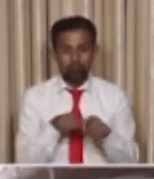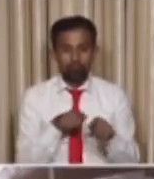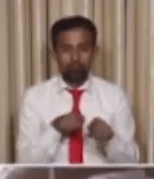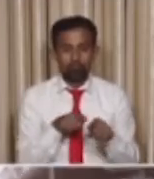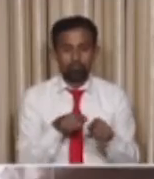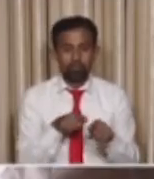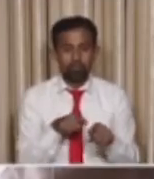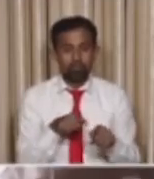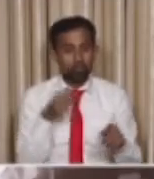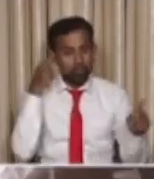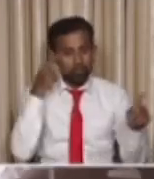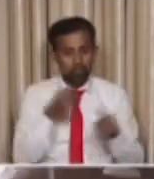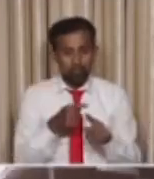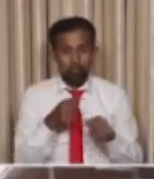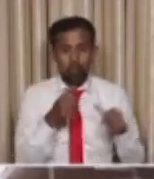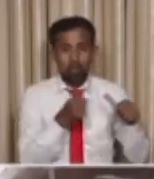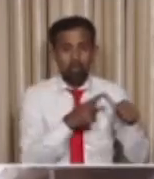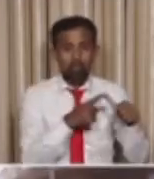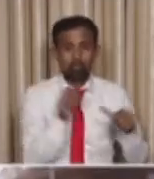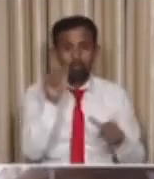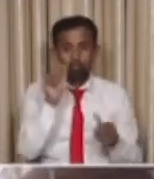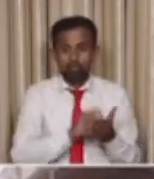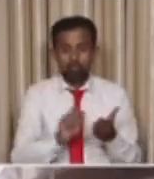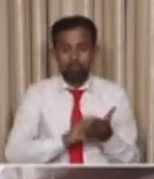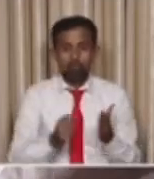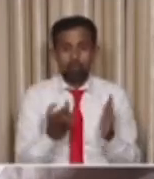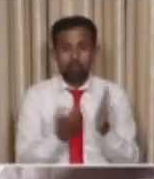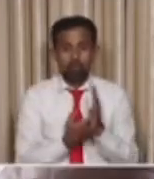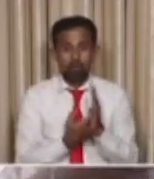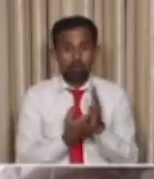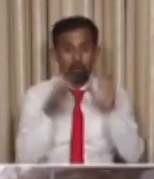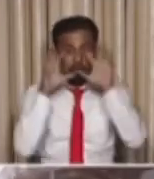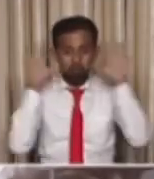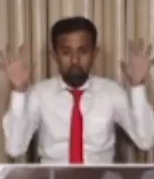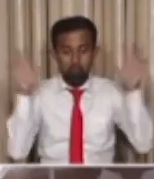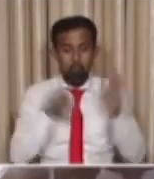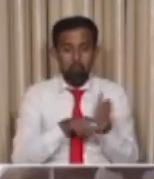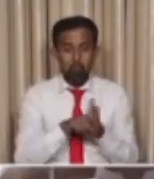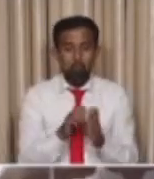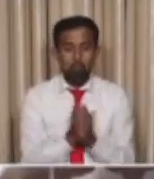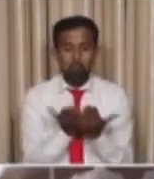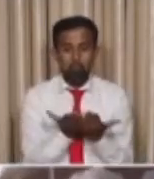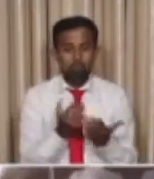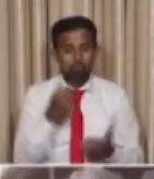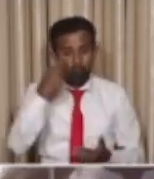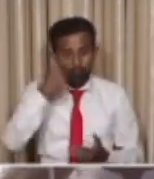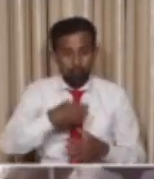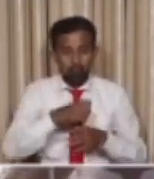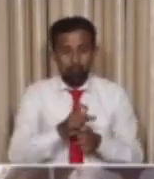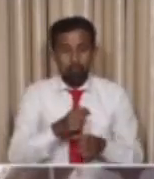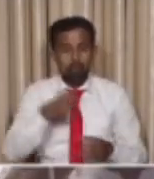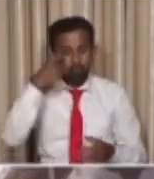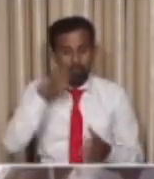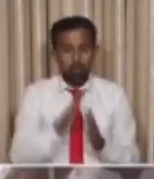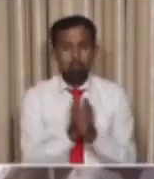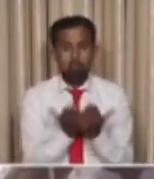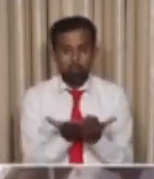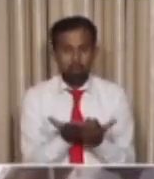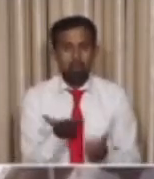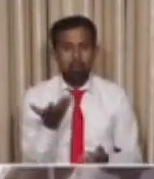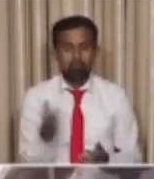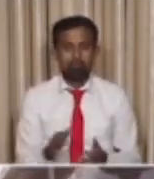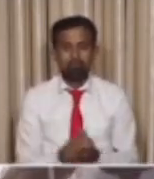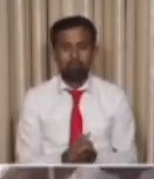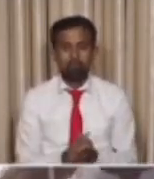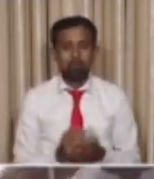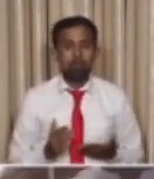මේ කාරණාව සම්බන්ධ අරිසෙන් අහබුදු ලියපු රාවණා පුරාණයේ පොත තමත් විද්‍යාත්මක සාක්ෂි සහ කාරණා ගණනාවක් තියෙන පොතක් බවට පත් වෙලා තියෙනවා.